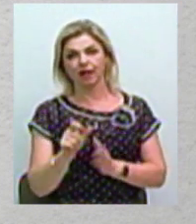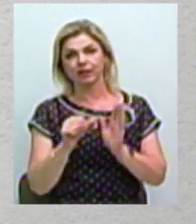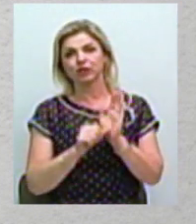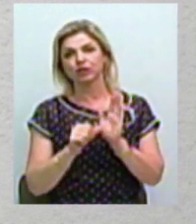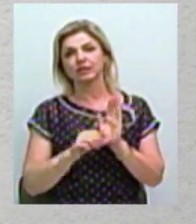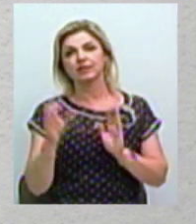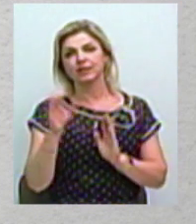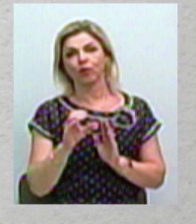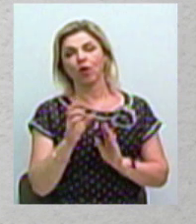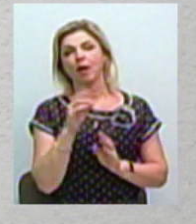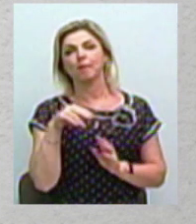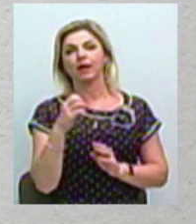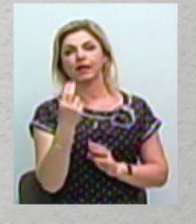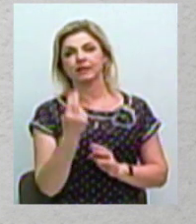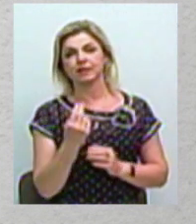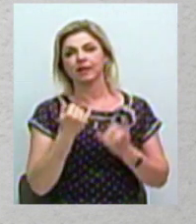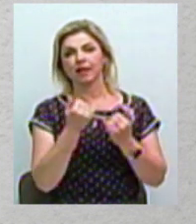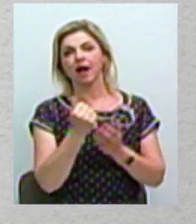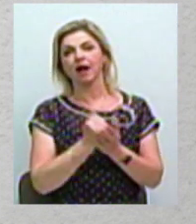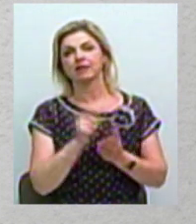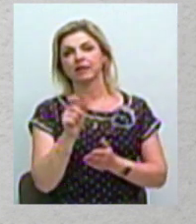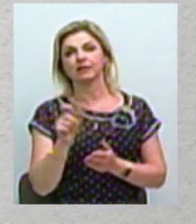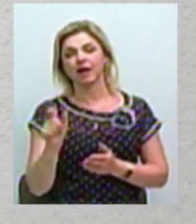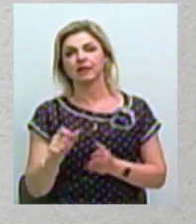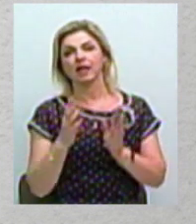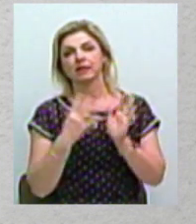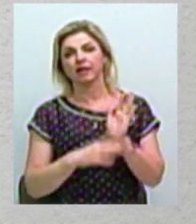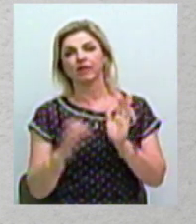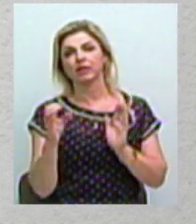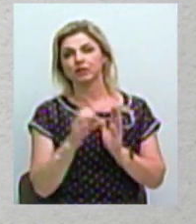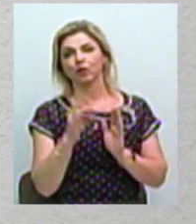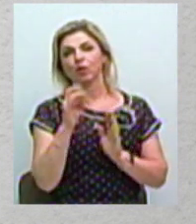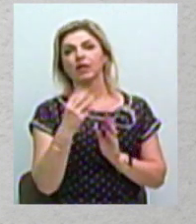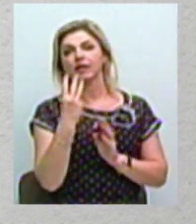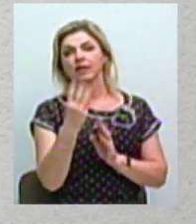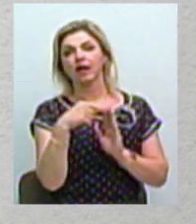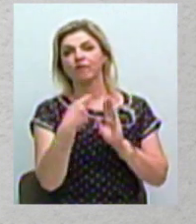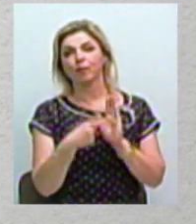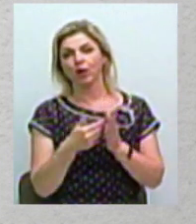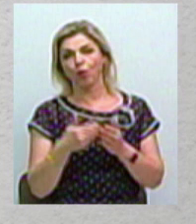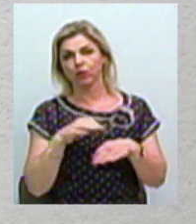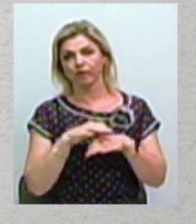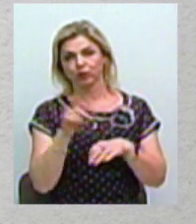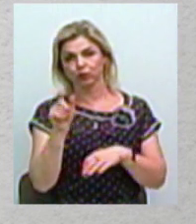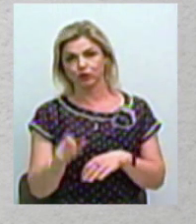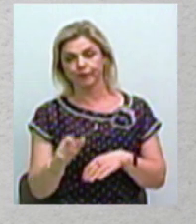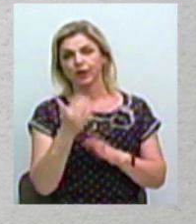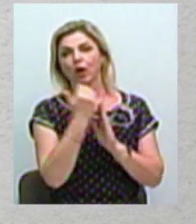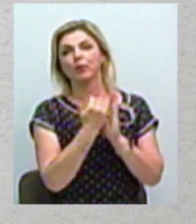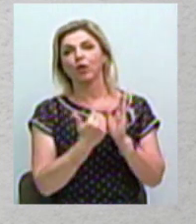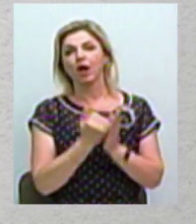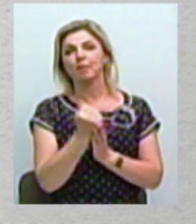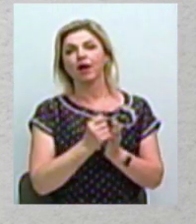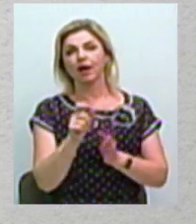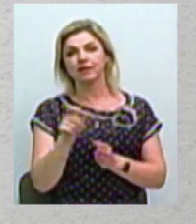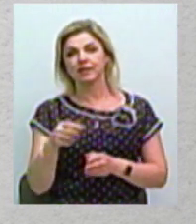секунд. Бліц для кандидата – 90 секунд на 3 запитання від ведучого. Програма кандидата –